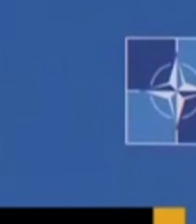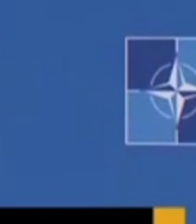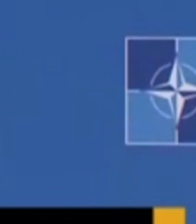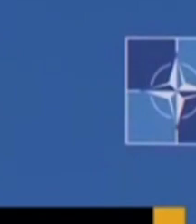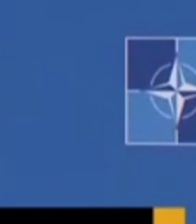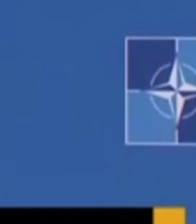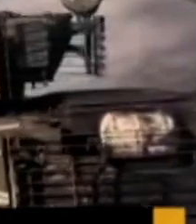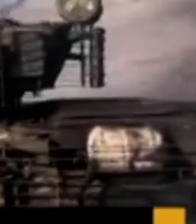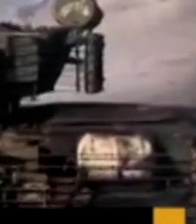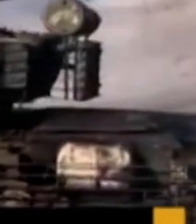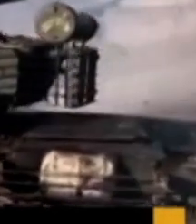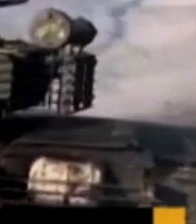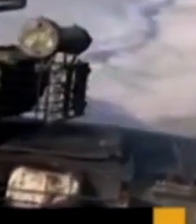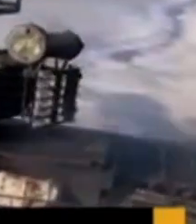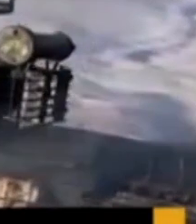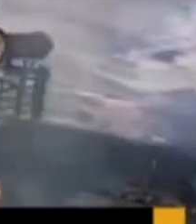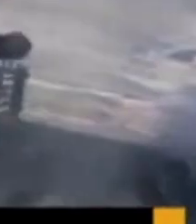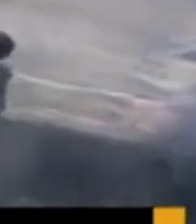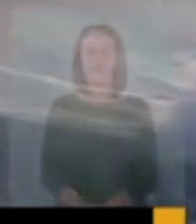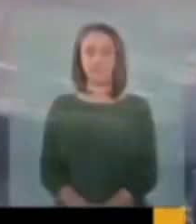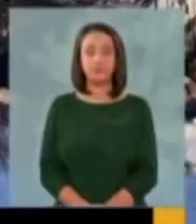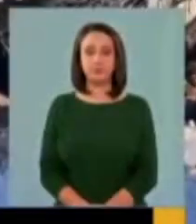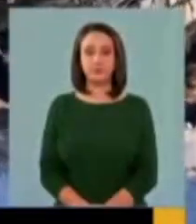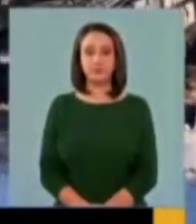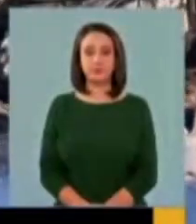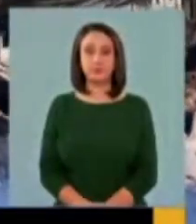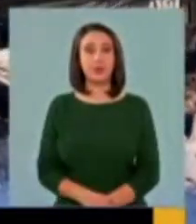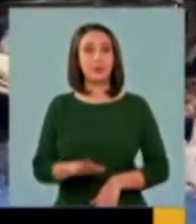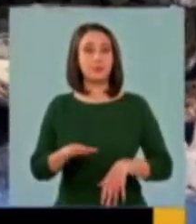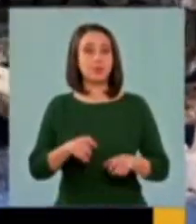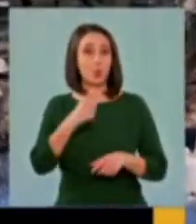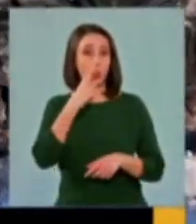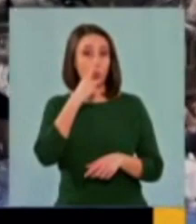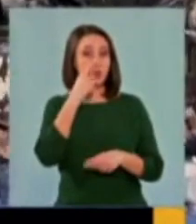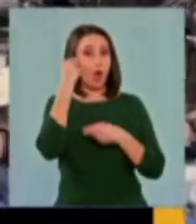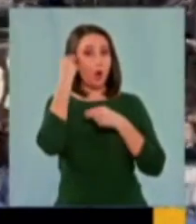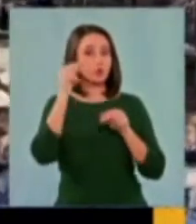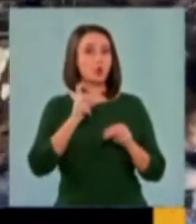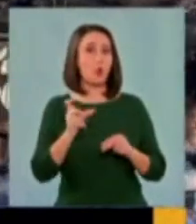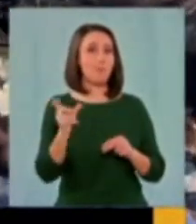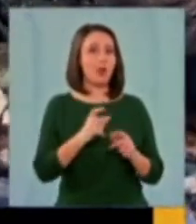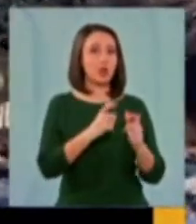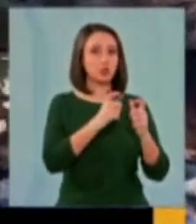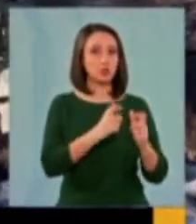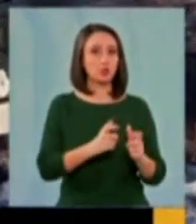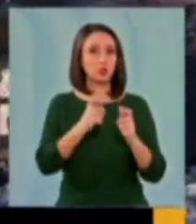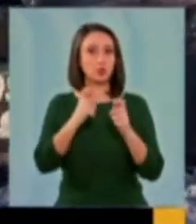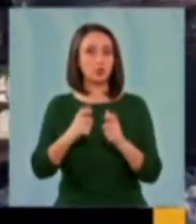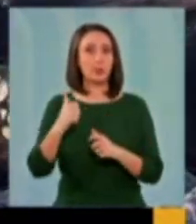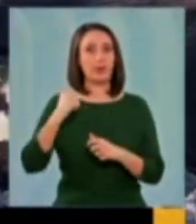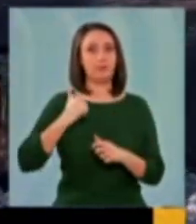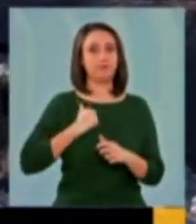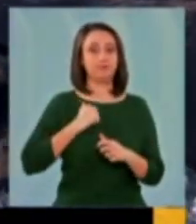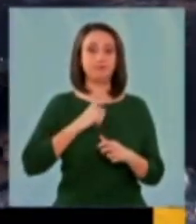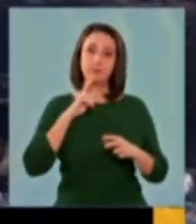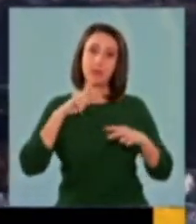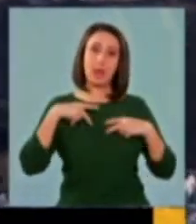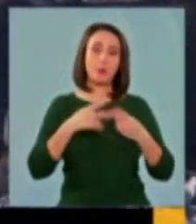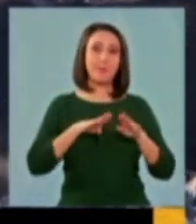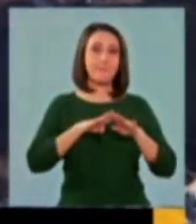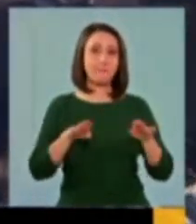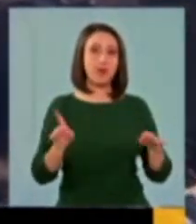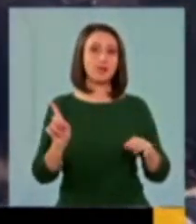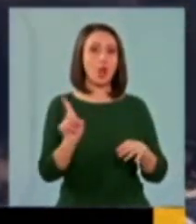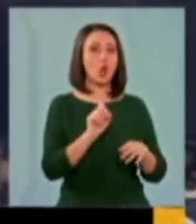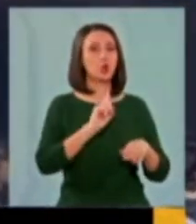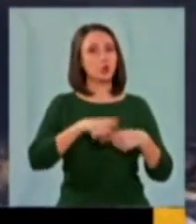back again if needed. Ministerul rus al apărării a anunțat că o parte din trupele poziționate la granița cu Ucraina se întorc la bazele